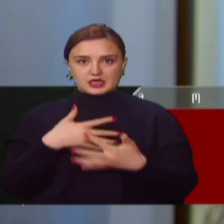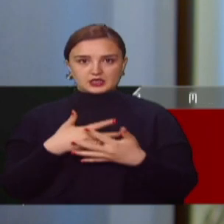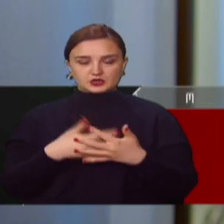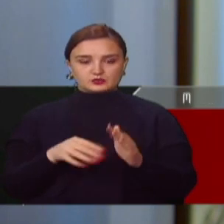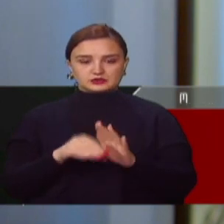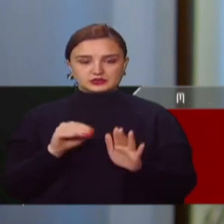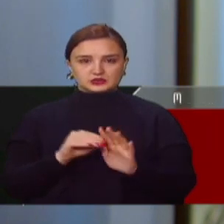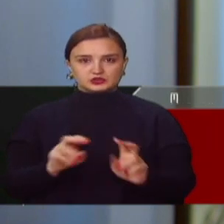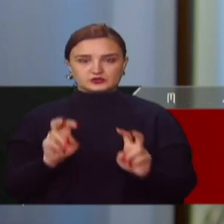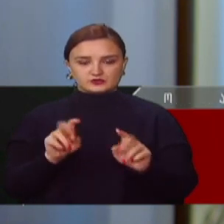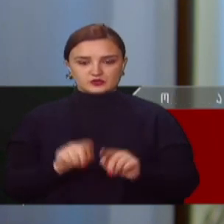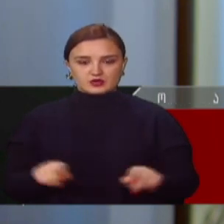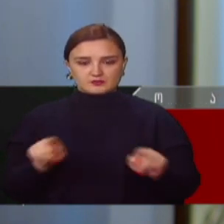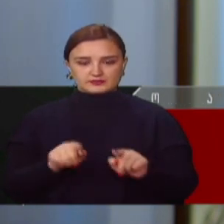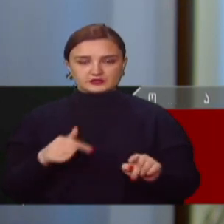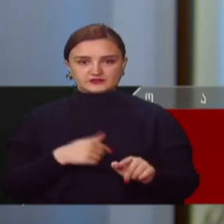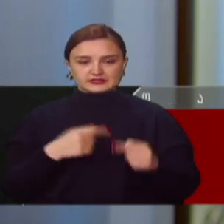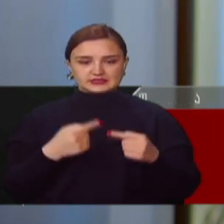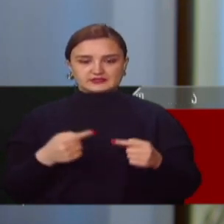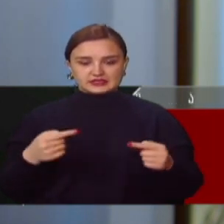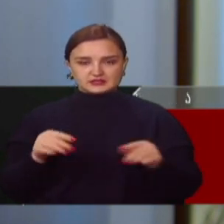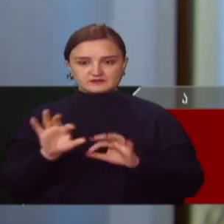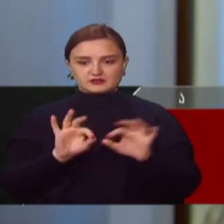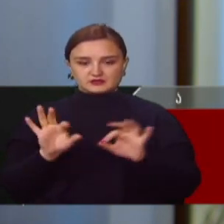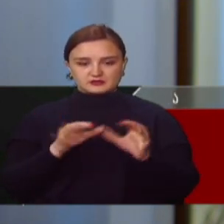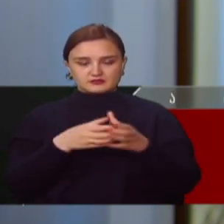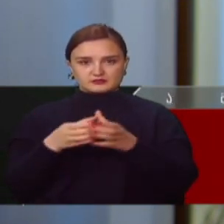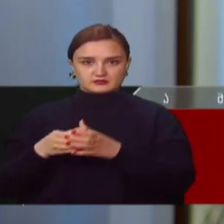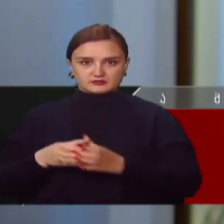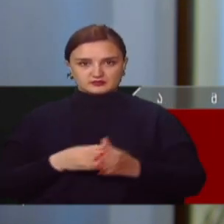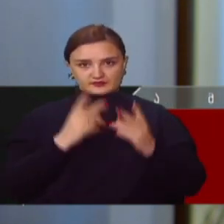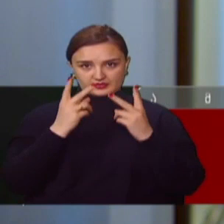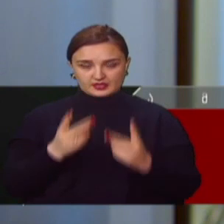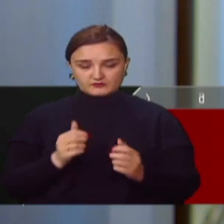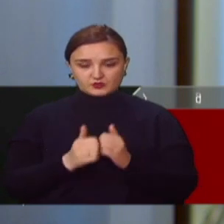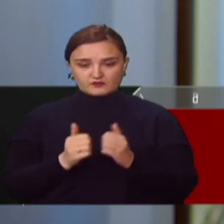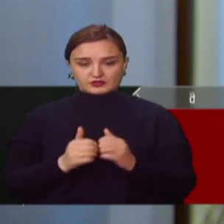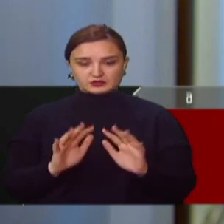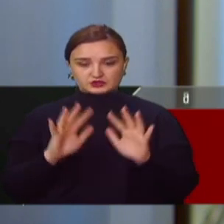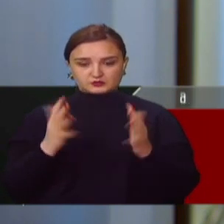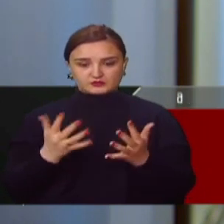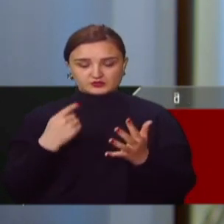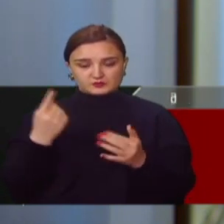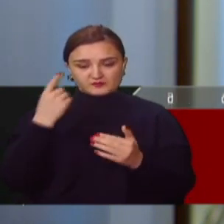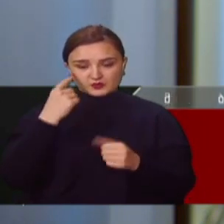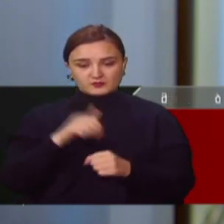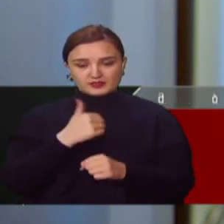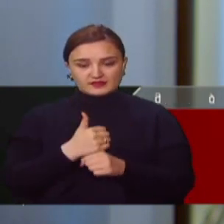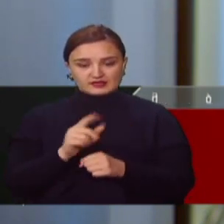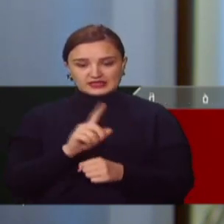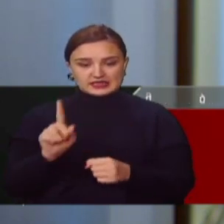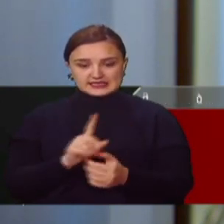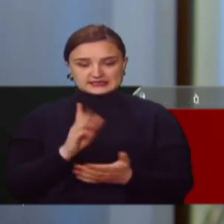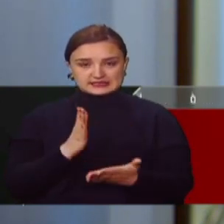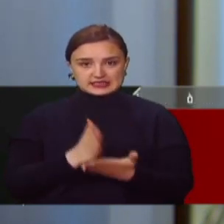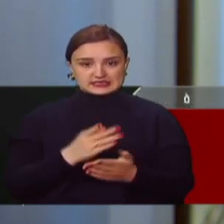კამპანია და ამ კონტექსტში ალბათ ჩვენ სხვადასხვა კონფიგურაციებს ვნახავთ. ყოველ შემთხვევაში ახლა ფიქრობ, რომ მთავარი რაც არის, ეს არის